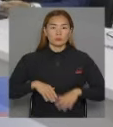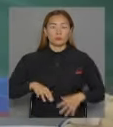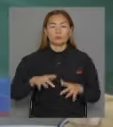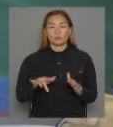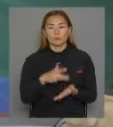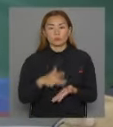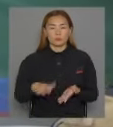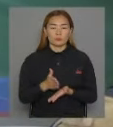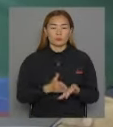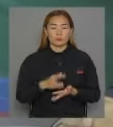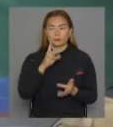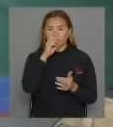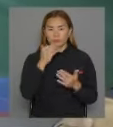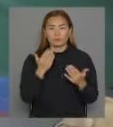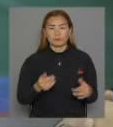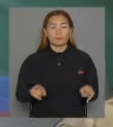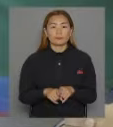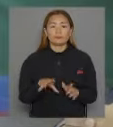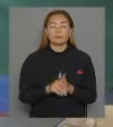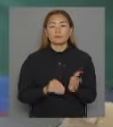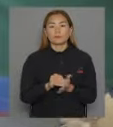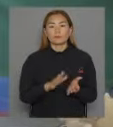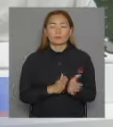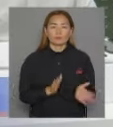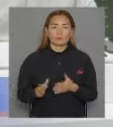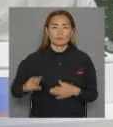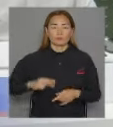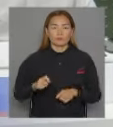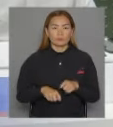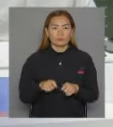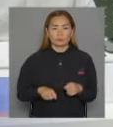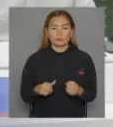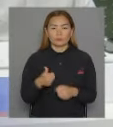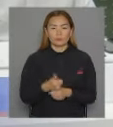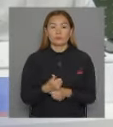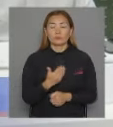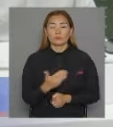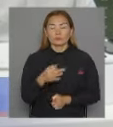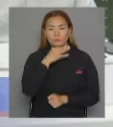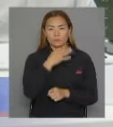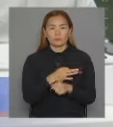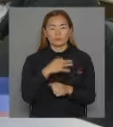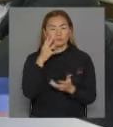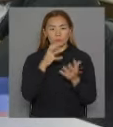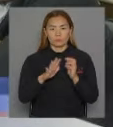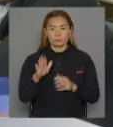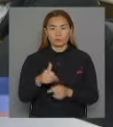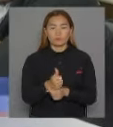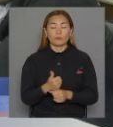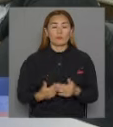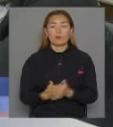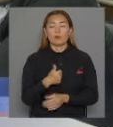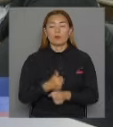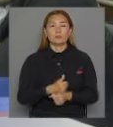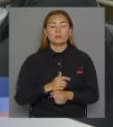бухгалтерия қызметкерлерінің қателіктері. Дегенмен оны белгілі бір жүйеге келтіріп, бақылауда ұстау басқарма басшылығы жауапкершілігіне жатады. Басқарманың жаңа